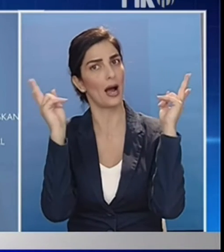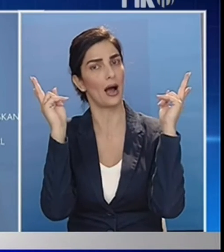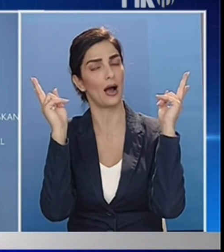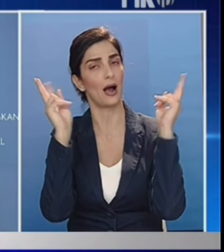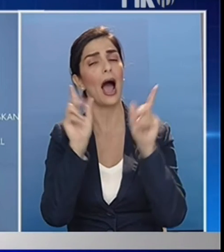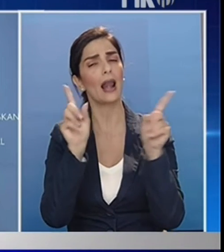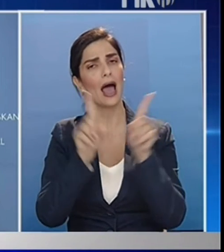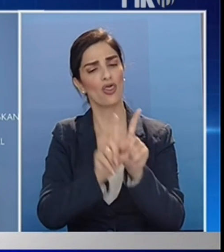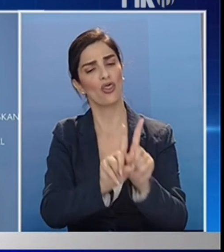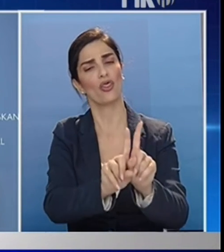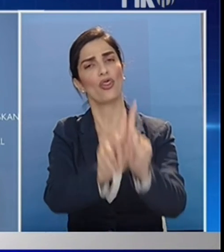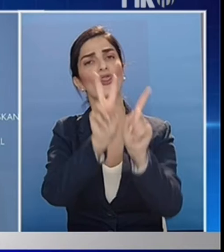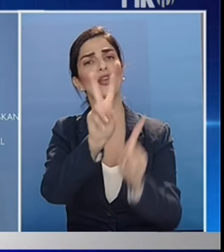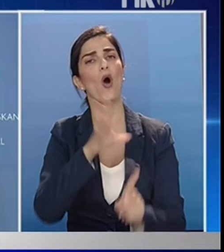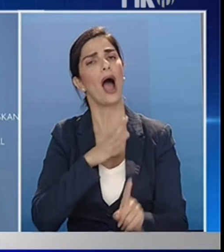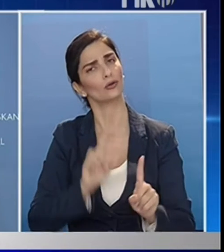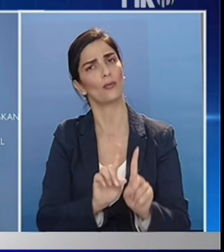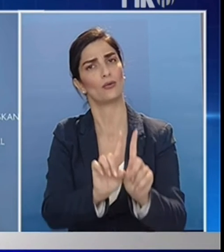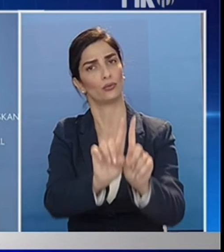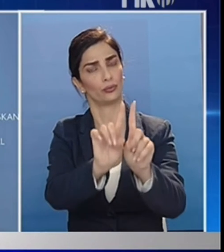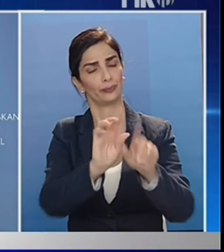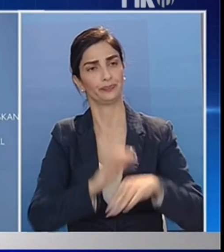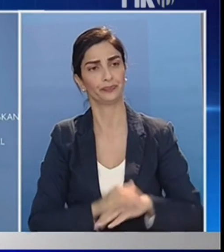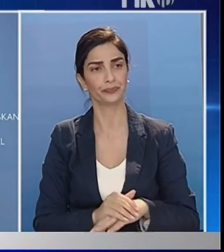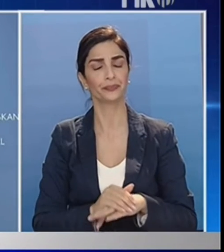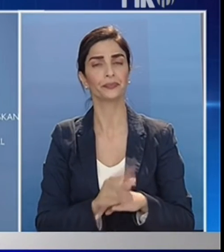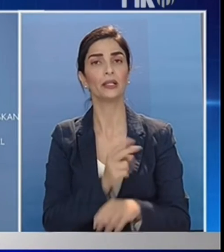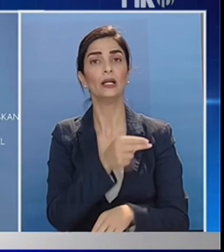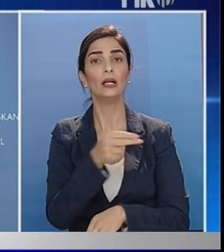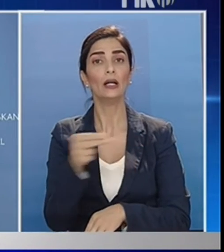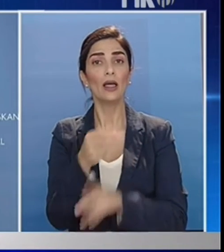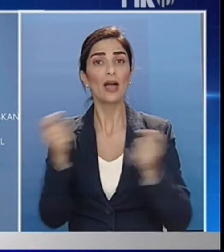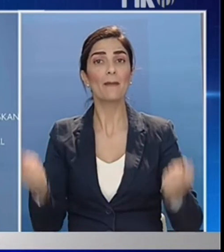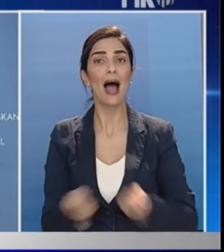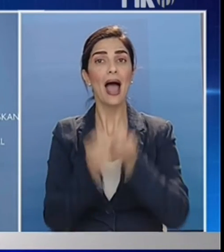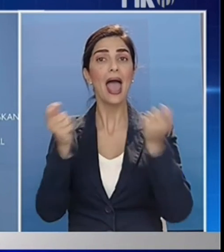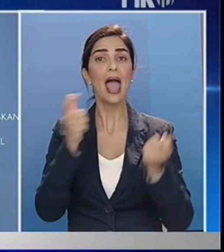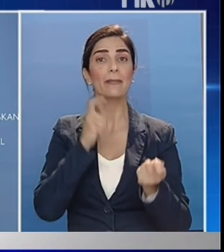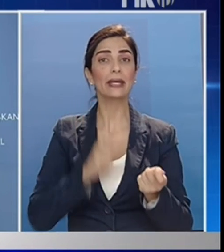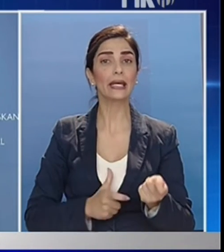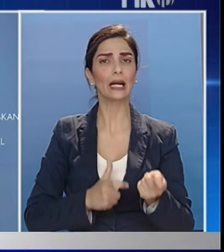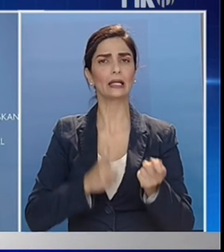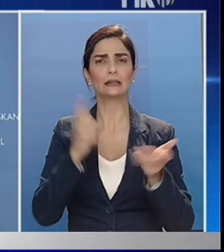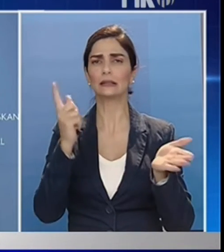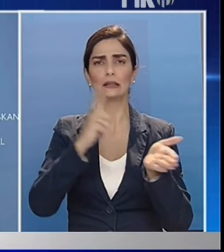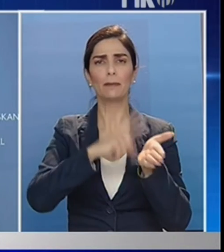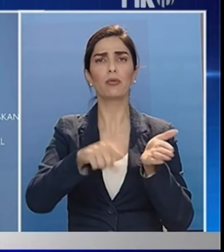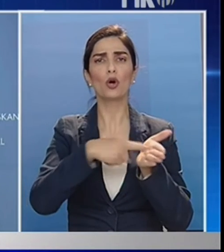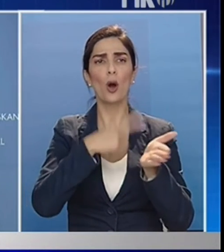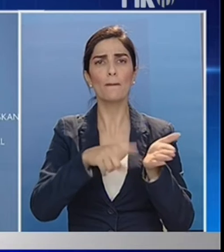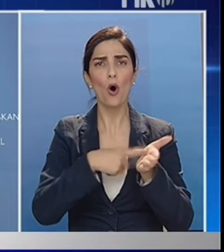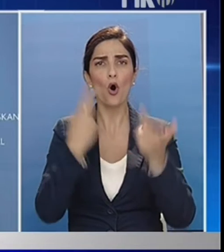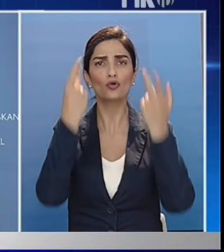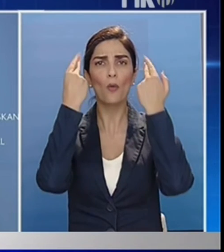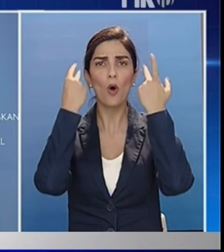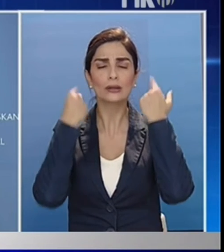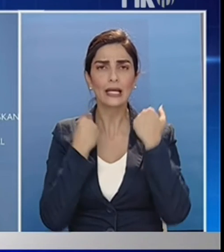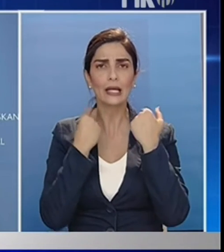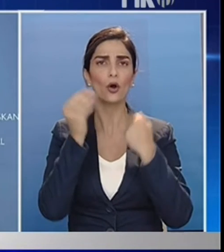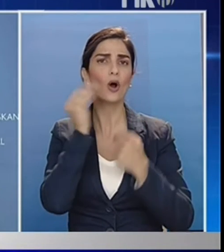ατόμων. Επιπλέον αναστέλλεται λειτουργία επιχειρήσεων τυχερών παιχνίων και στοιχημάτων, λειτουργία κουρίων, κομμωτηρίων και